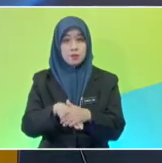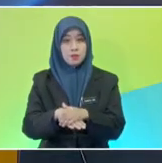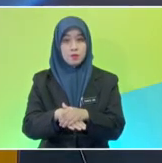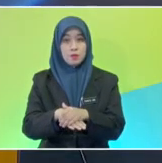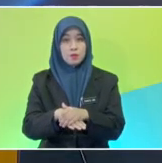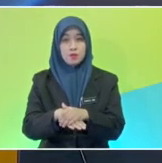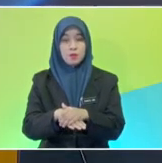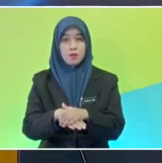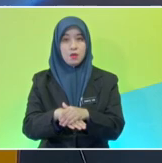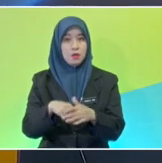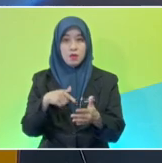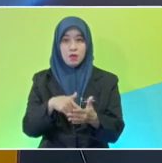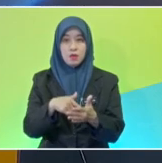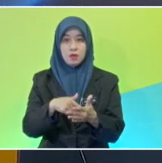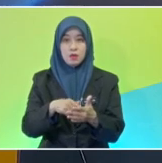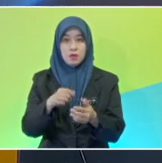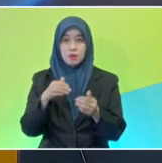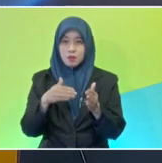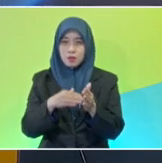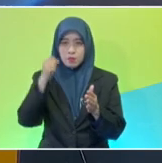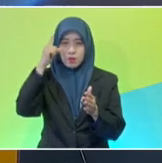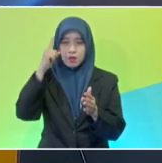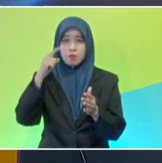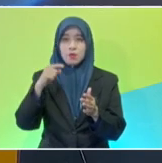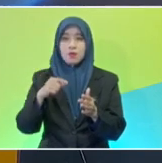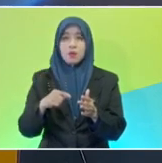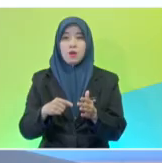sikit. Kita dah tahu dah pada waktu pagi,